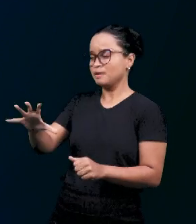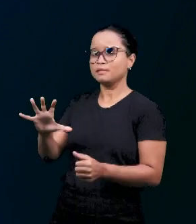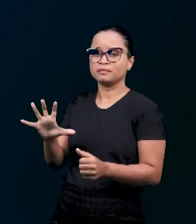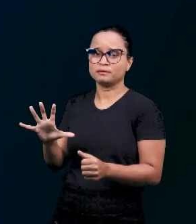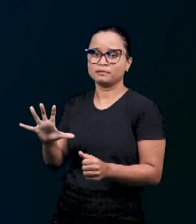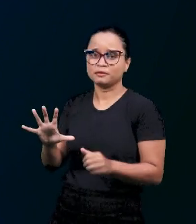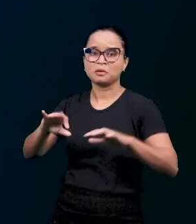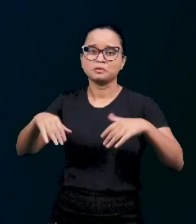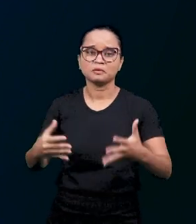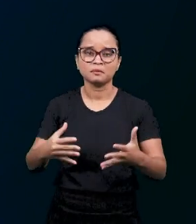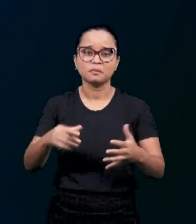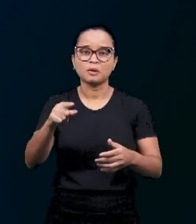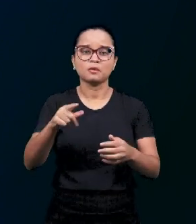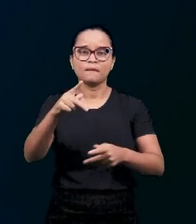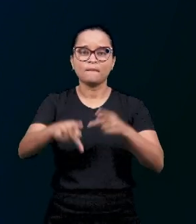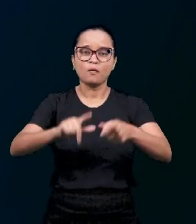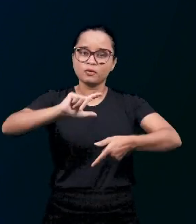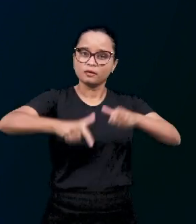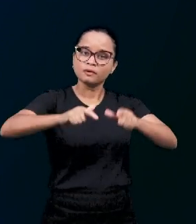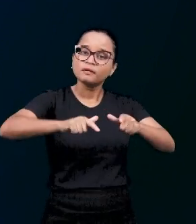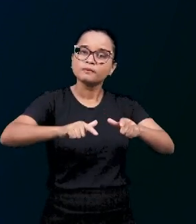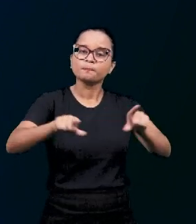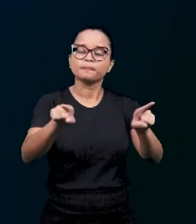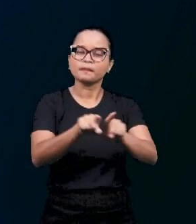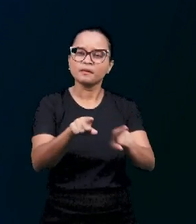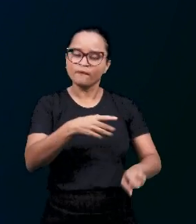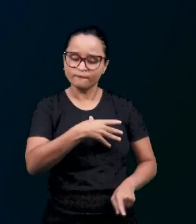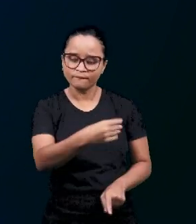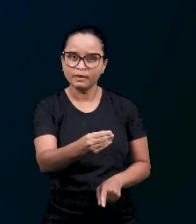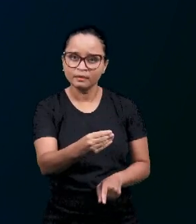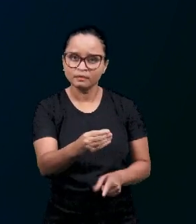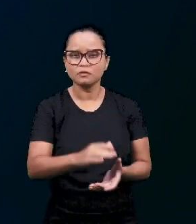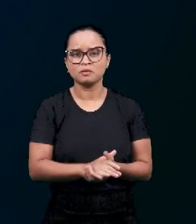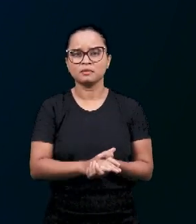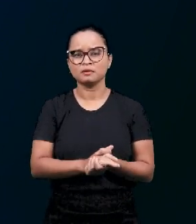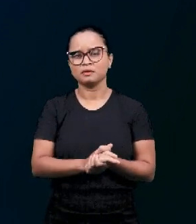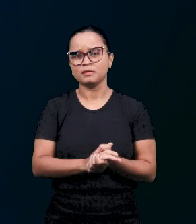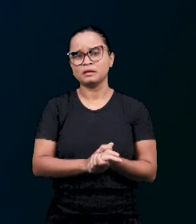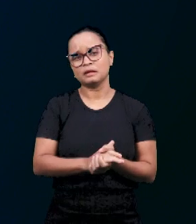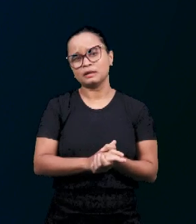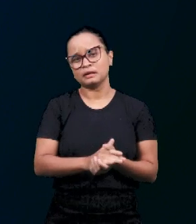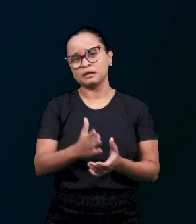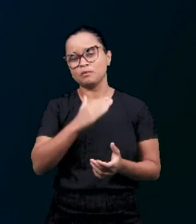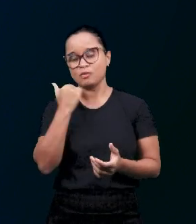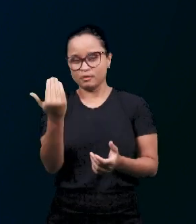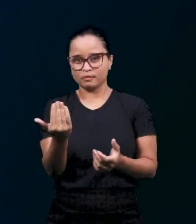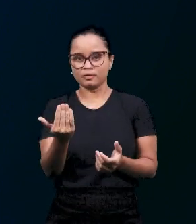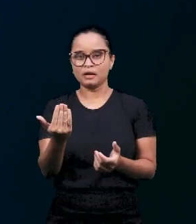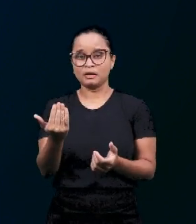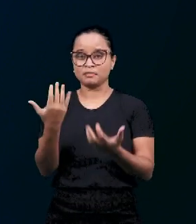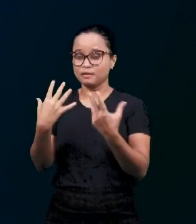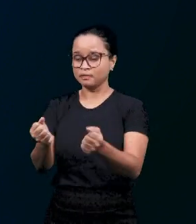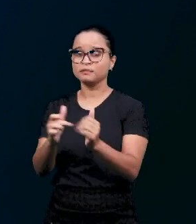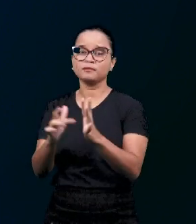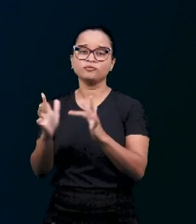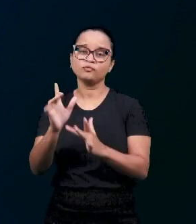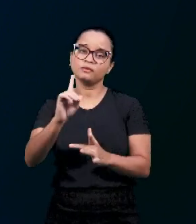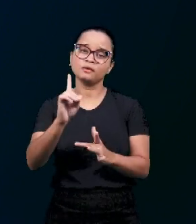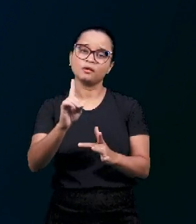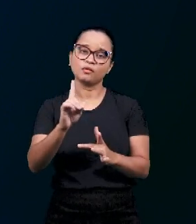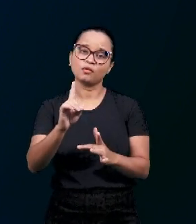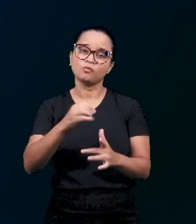voulu. Pour Israël, le Fils était aussi mort. Ils n'ont pas accepté le Seigneur Jésus selon Jean